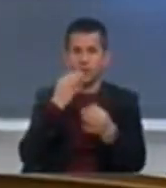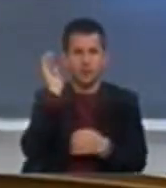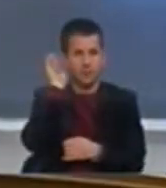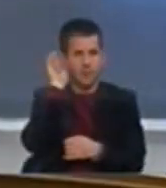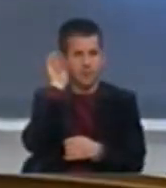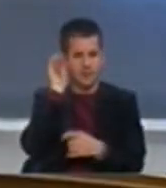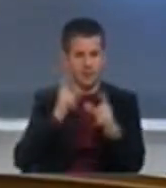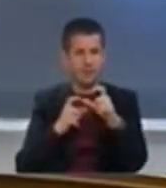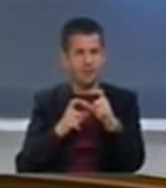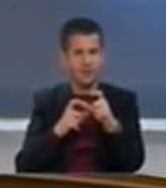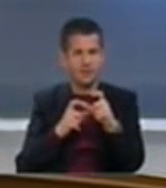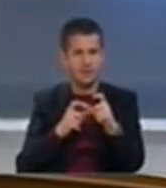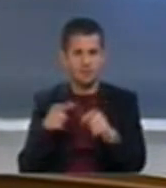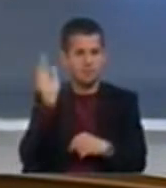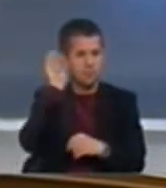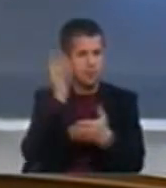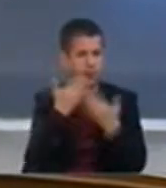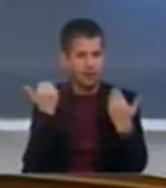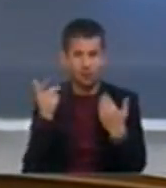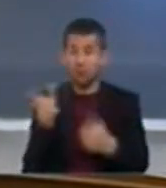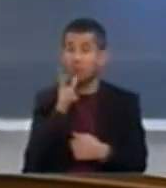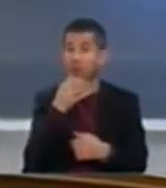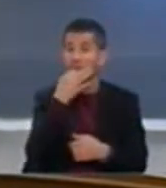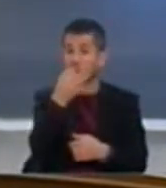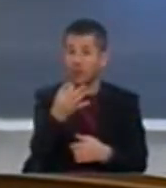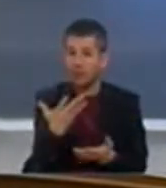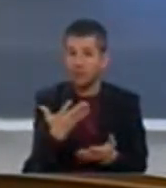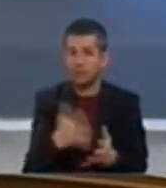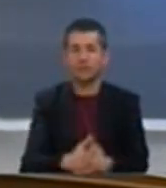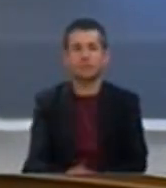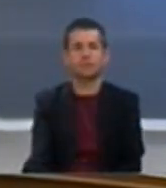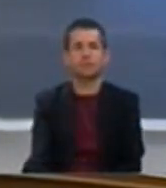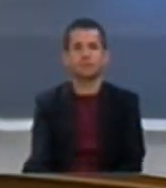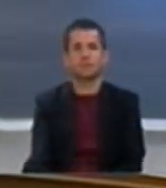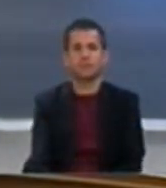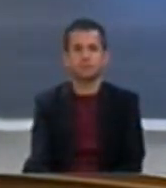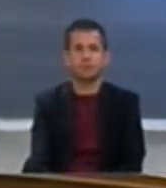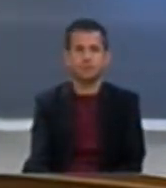Stabiliți. Ministrii ce încă au făcut dășoane, tablăne, pâine, în ziua de visar.